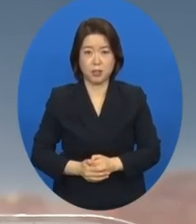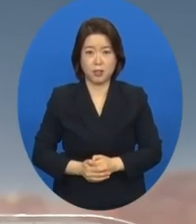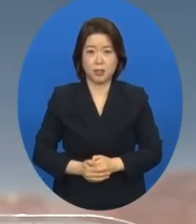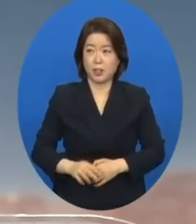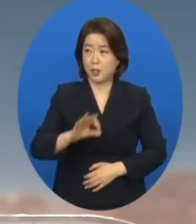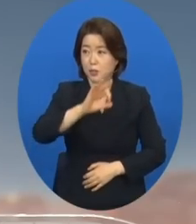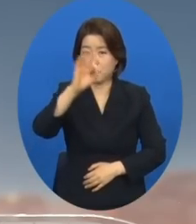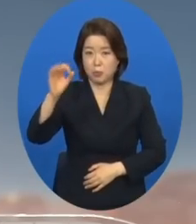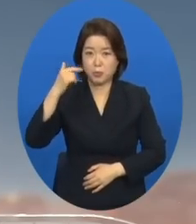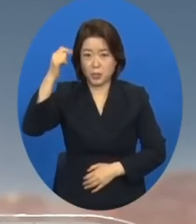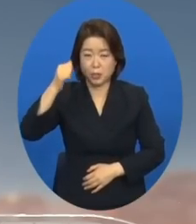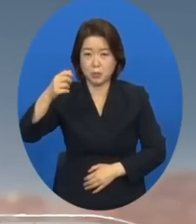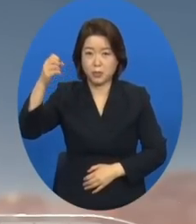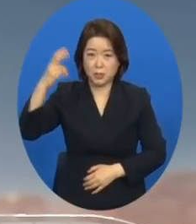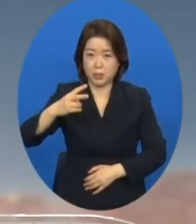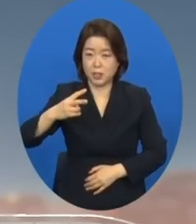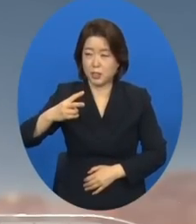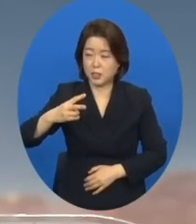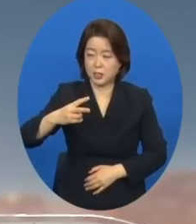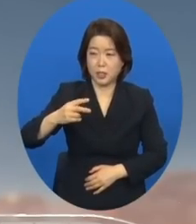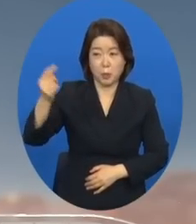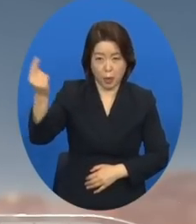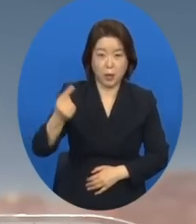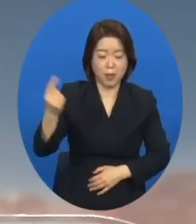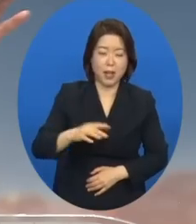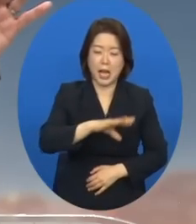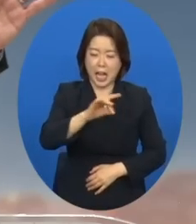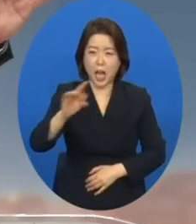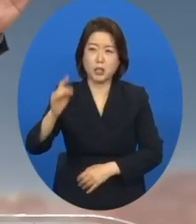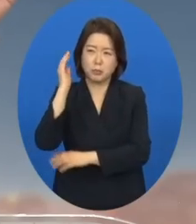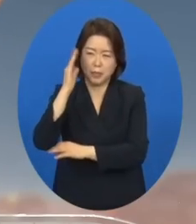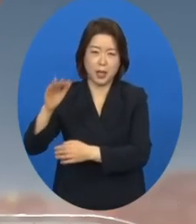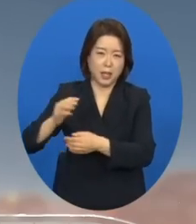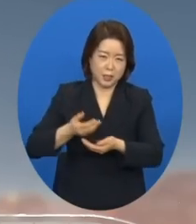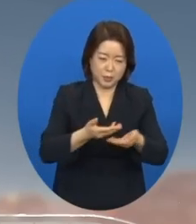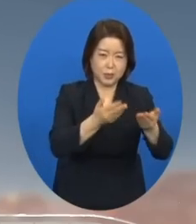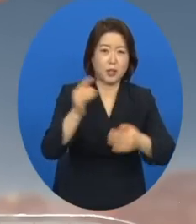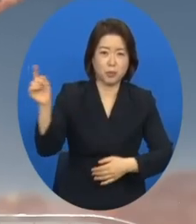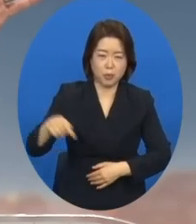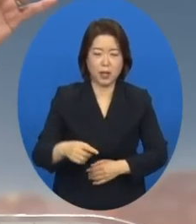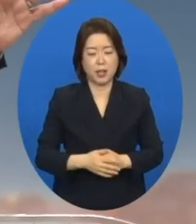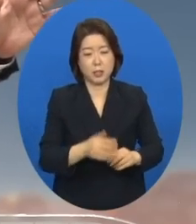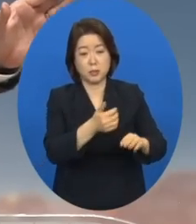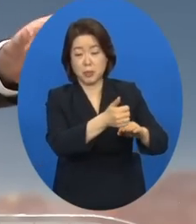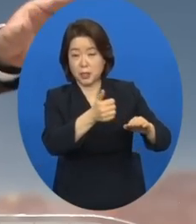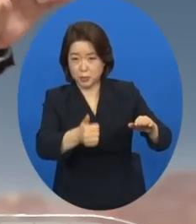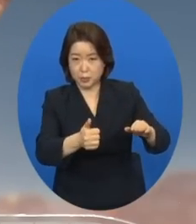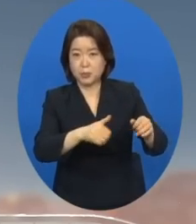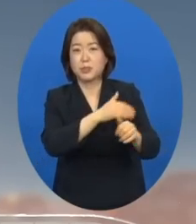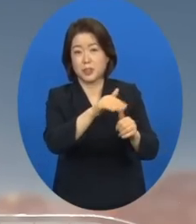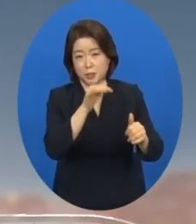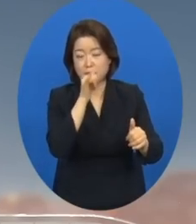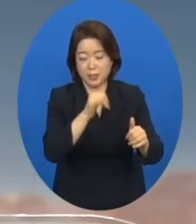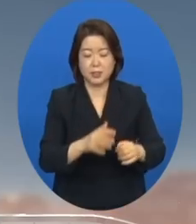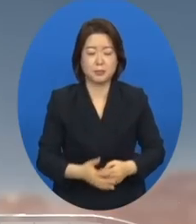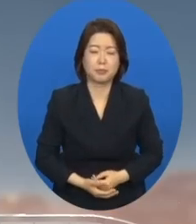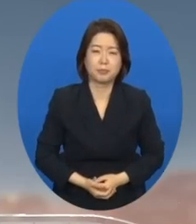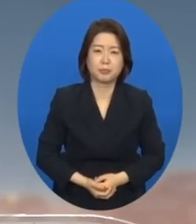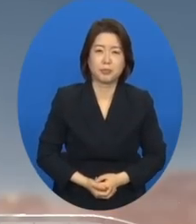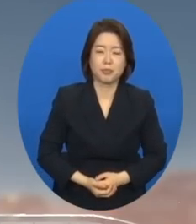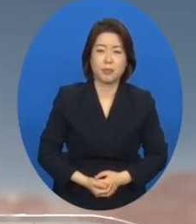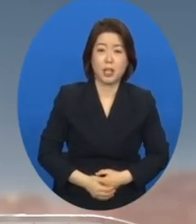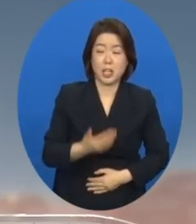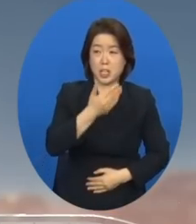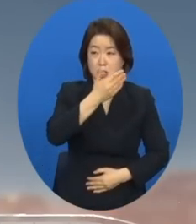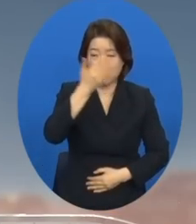겁니다 점점 말씀을 전하러 오실 거예요 근데 어쨌든 은퇴하신 상황 가운데 계시고요 그리고 젊은